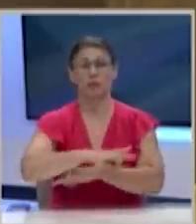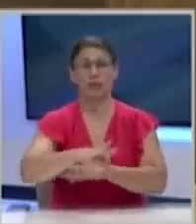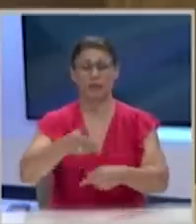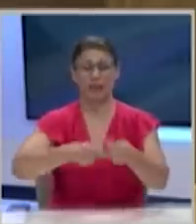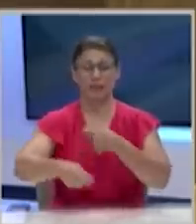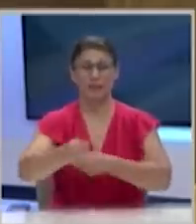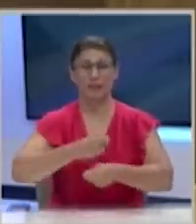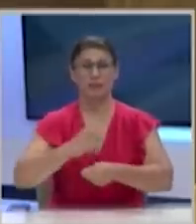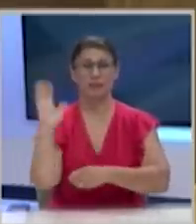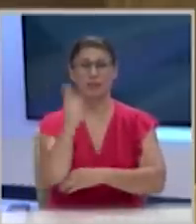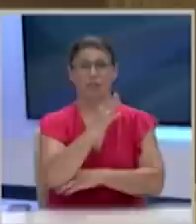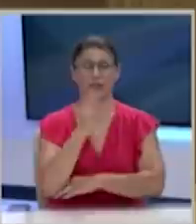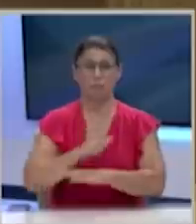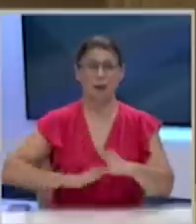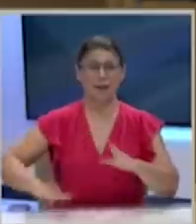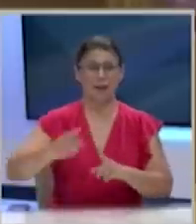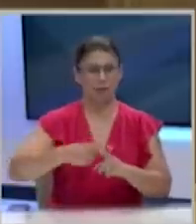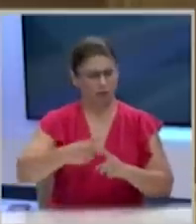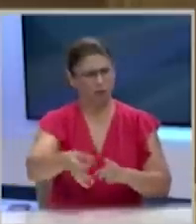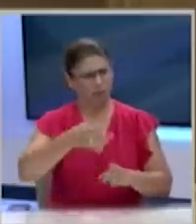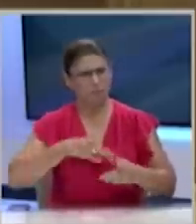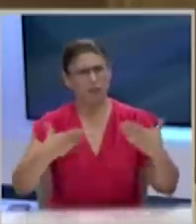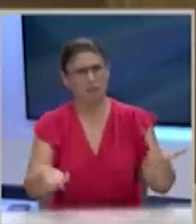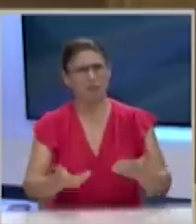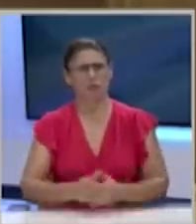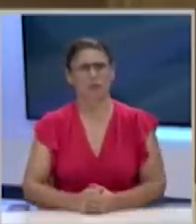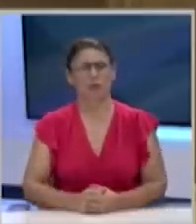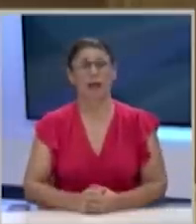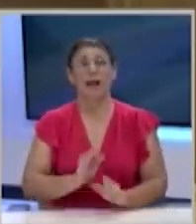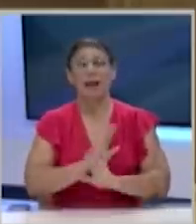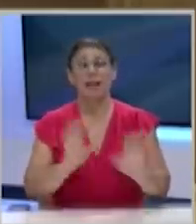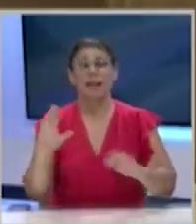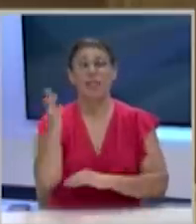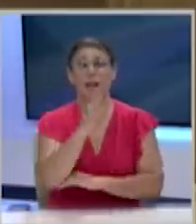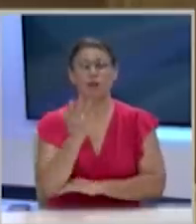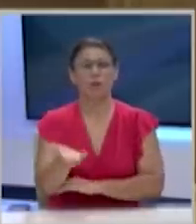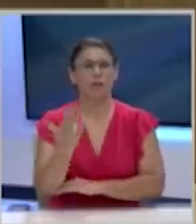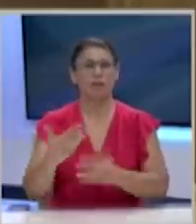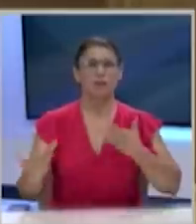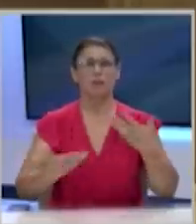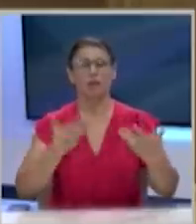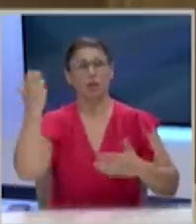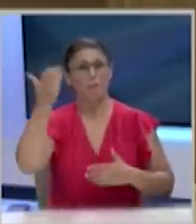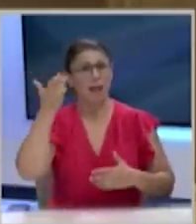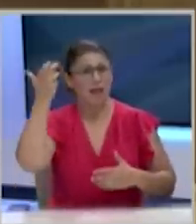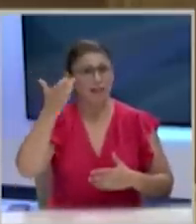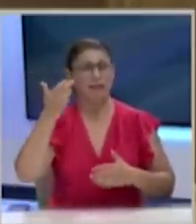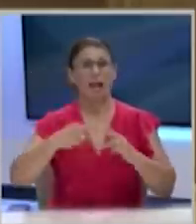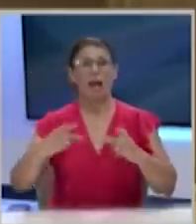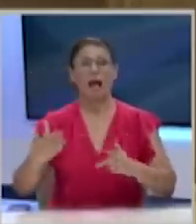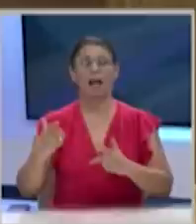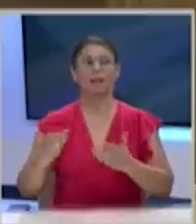των δασών πανελλαδικά? Αν υπάρχει, πέστε μας. Γιατί ότι κανένα δάσος δεν έχει σύγχρονη μελέτη